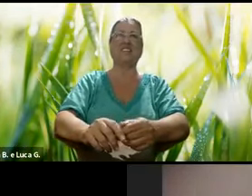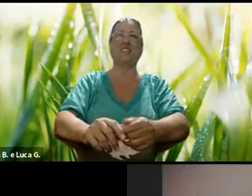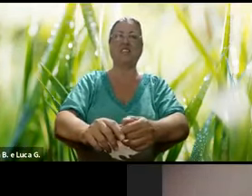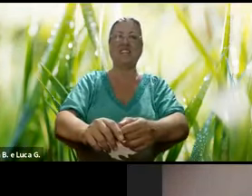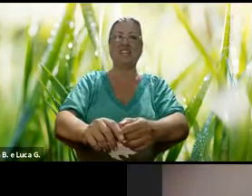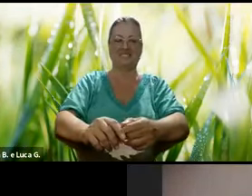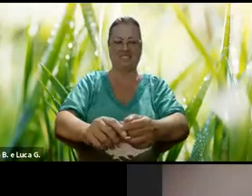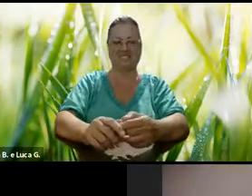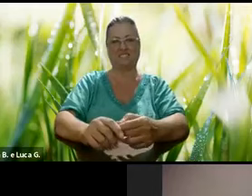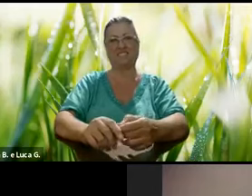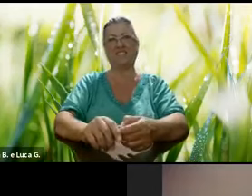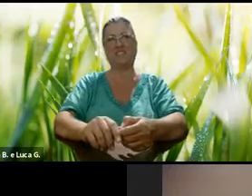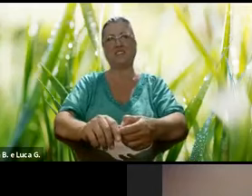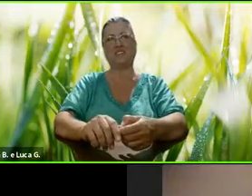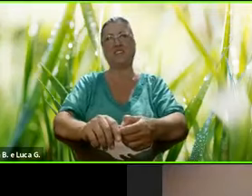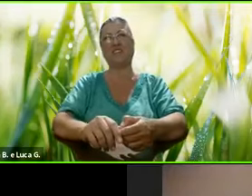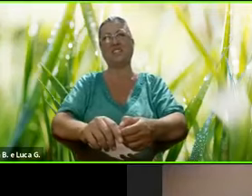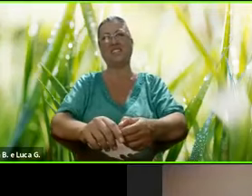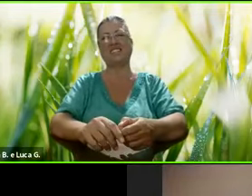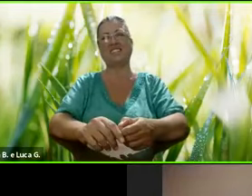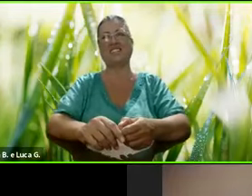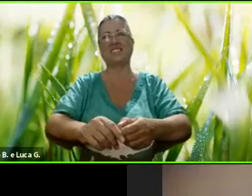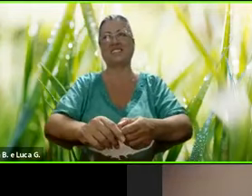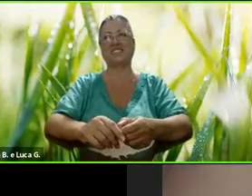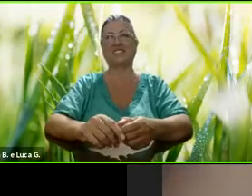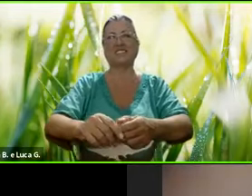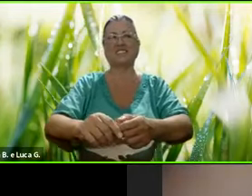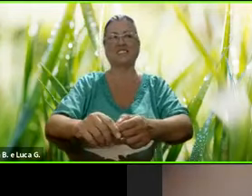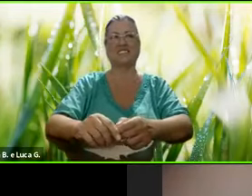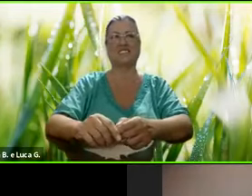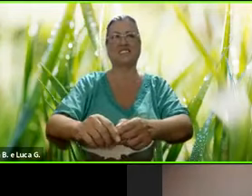Grazie. Antonia, vuoi dire qualcosa?